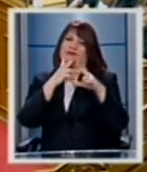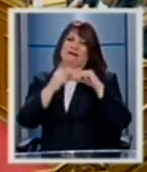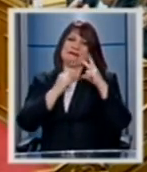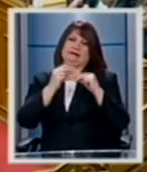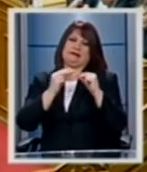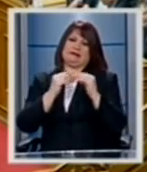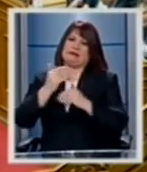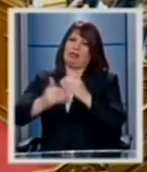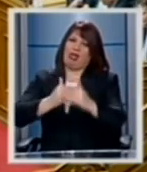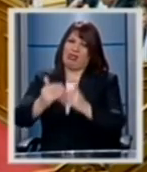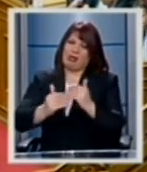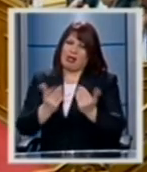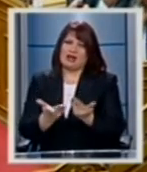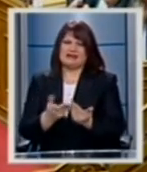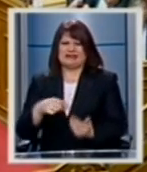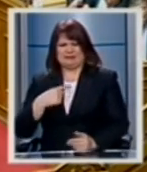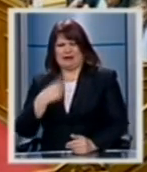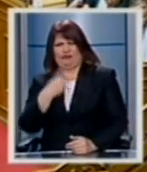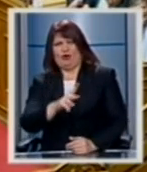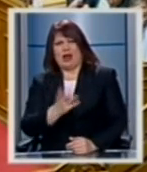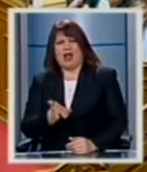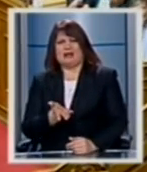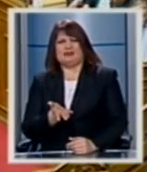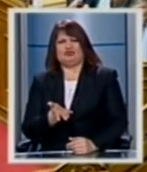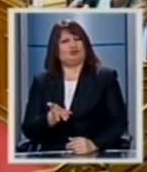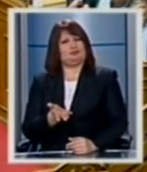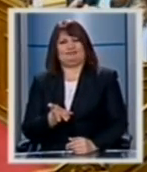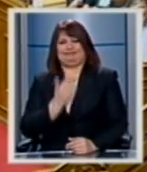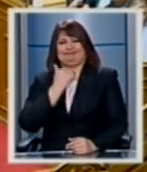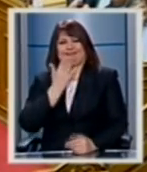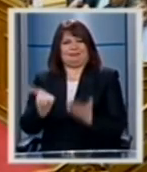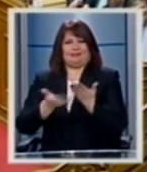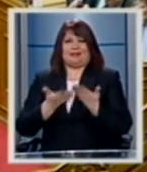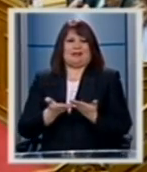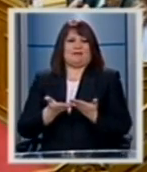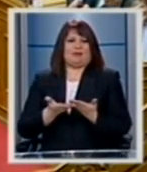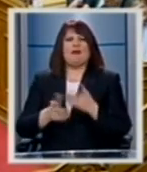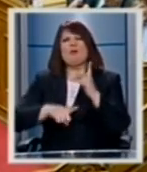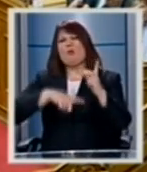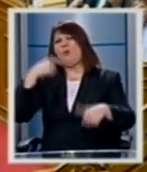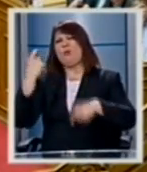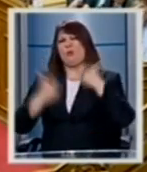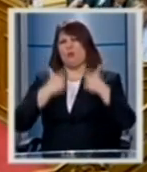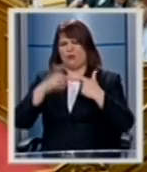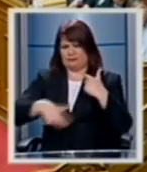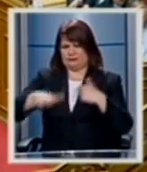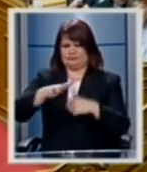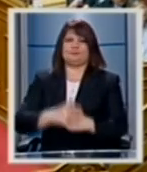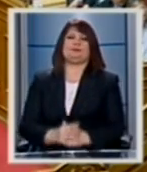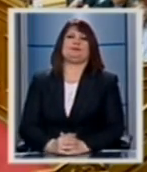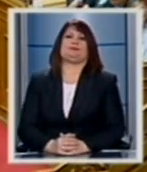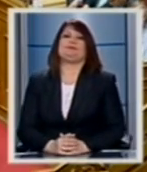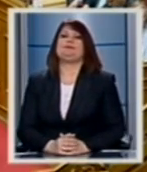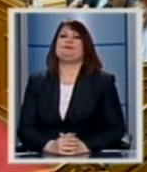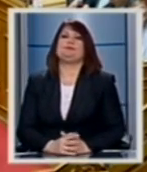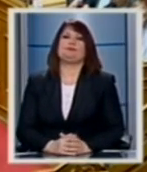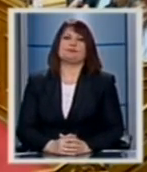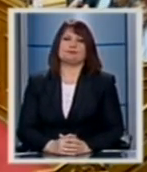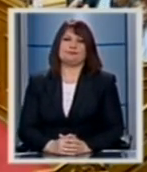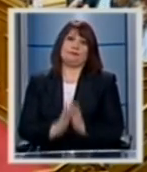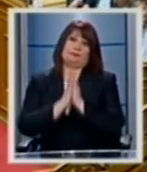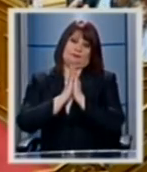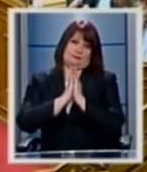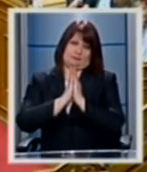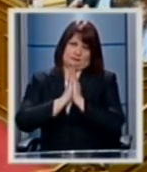συνεδριάσεως. Αυτή η συμπεριφορά δεν θα οδηγήσει πουθενά. Παρακαλώ,